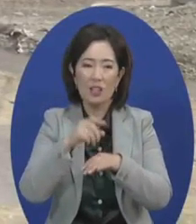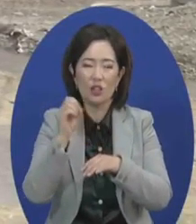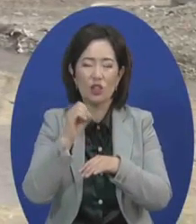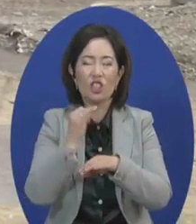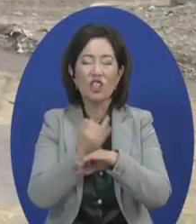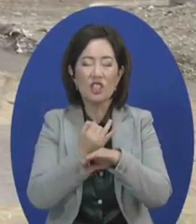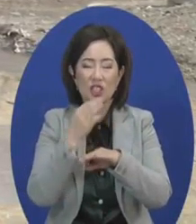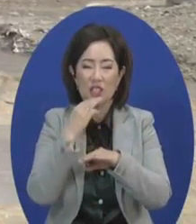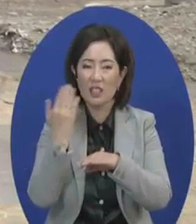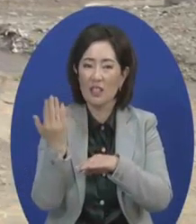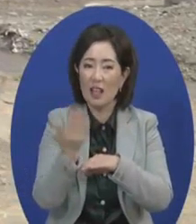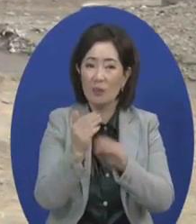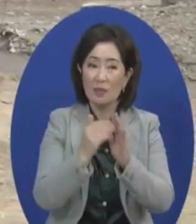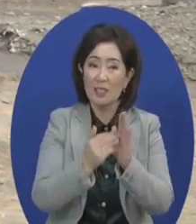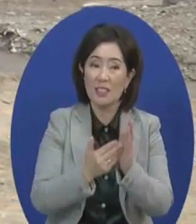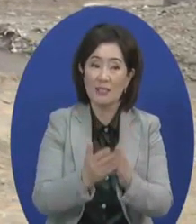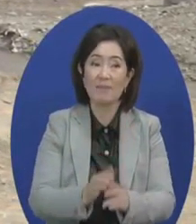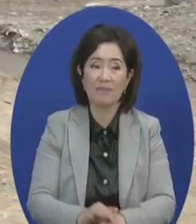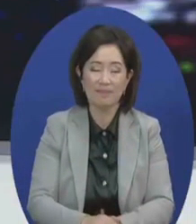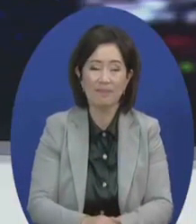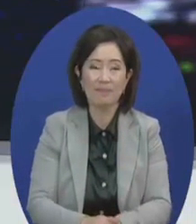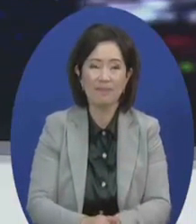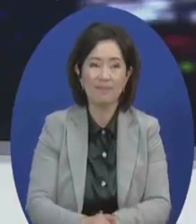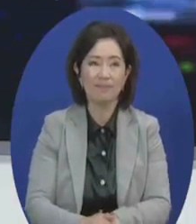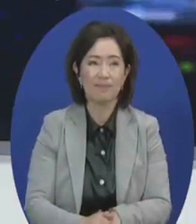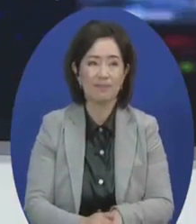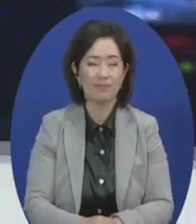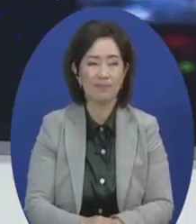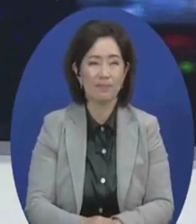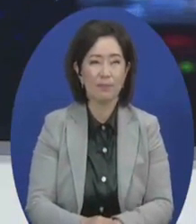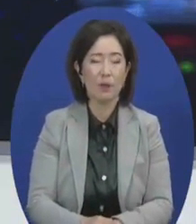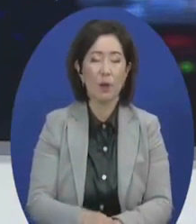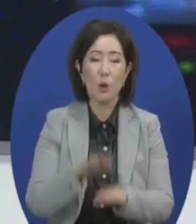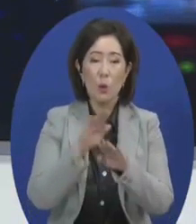ерөнхий инженер хэлж байлаа. Хүүхдүүдэлтэй